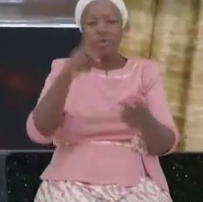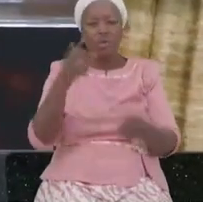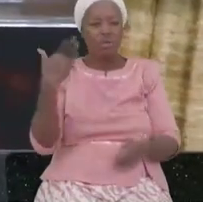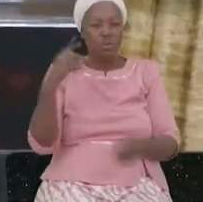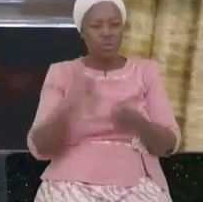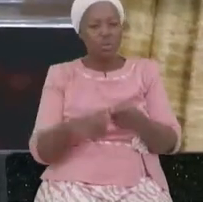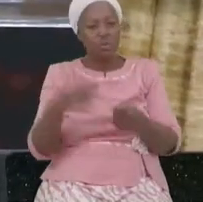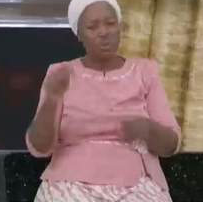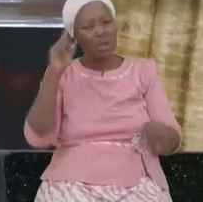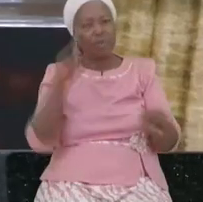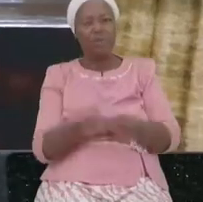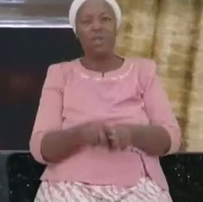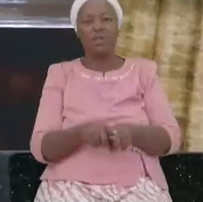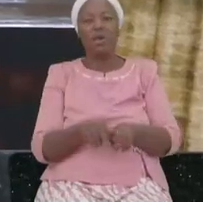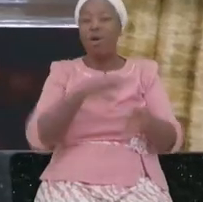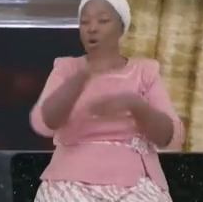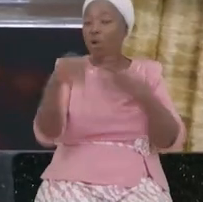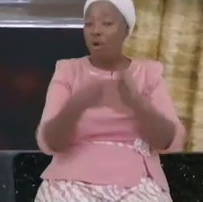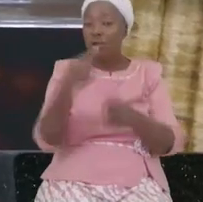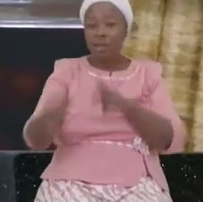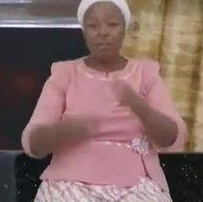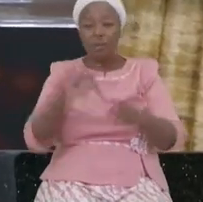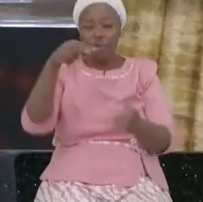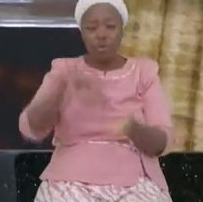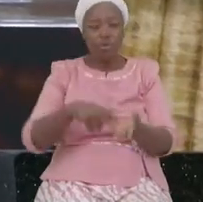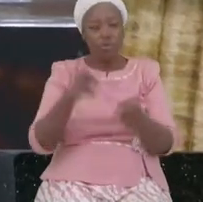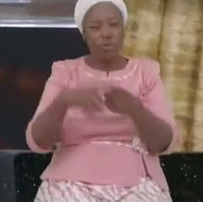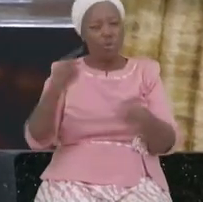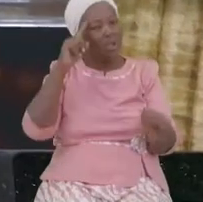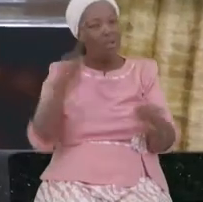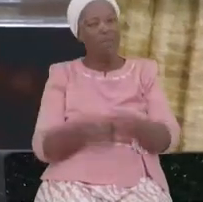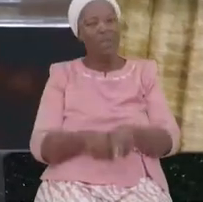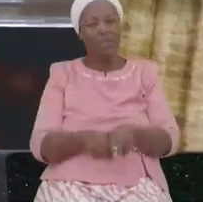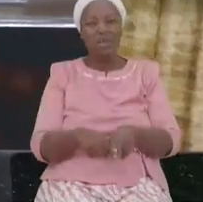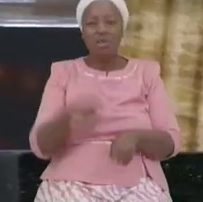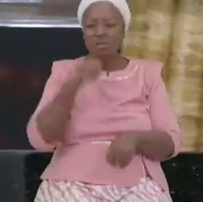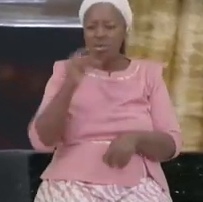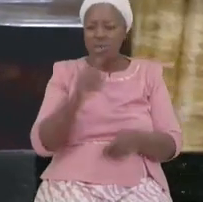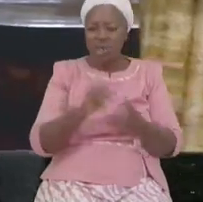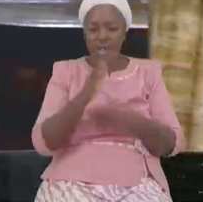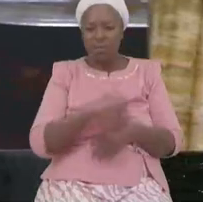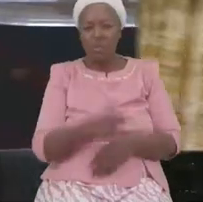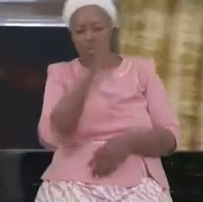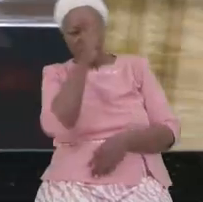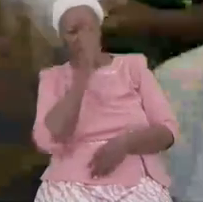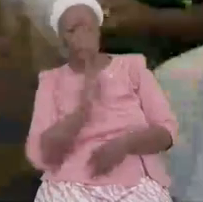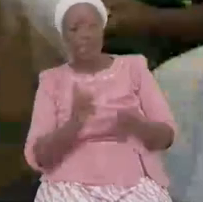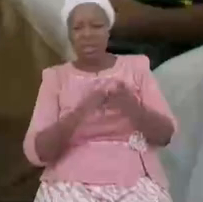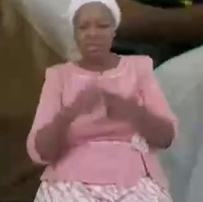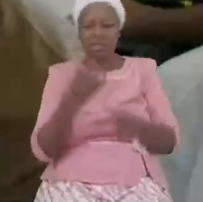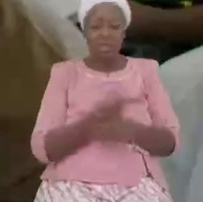alliance. Tout le peuple entra en alliance. Personne n'était passif. Personne n'est d'accord,